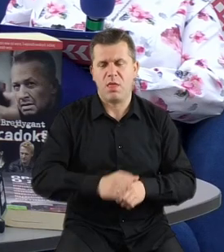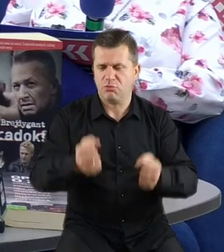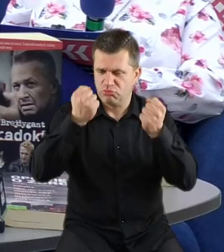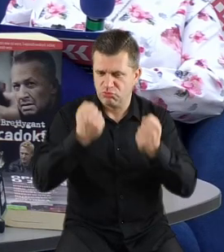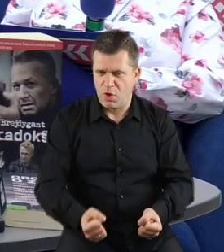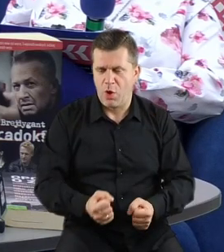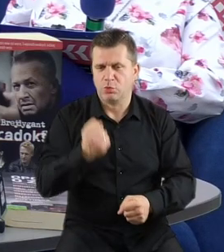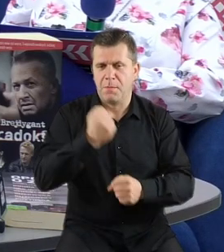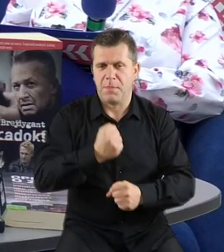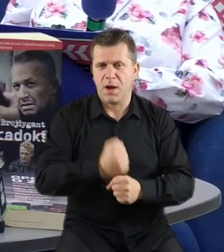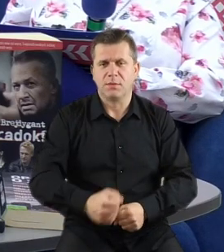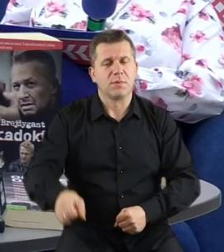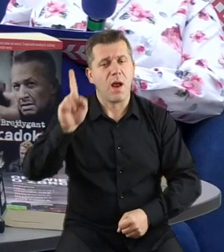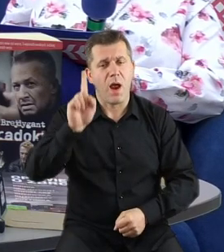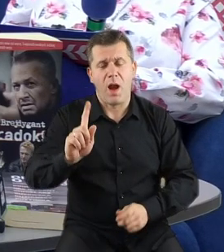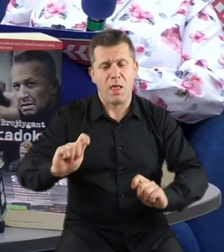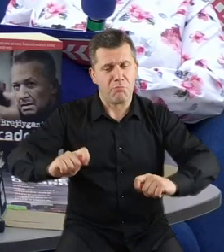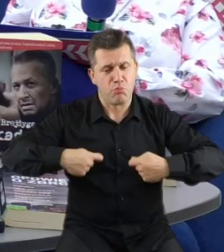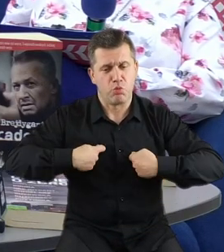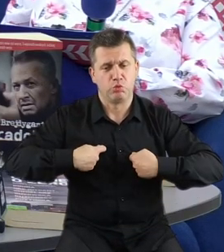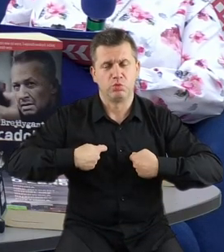ciężką pracą, ale no zmusza